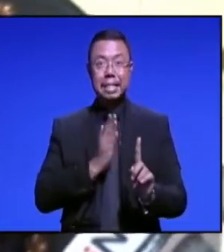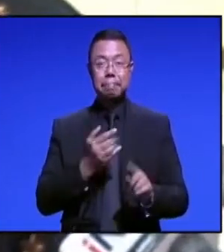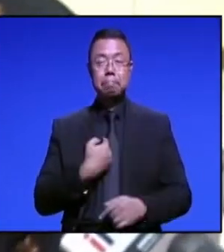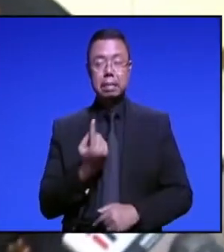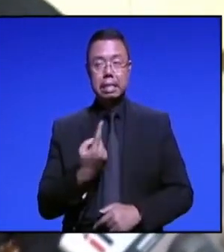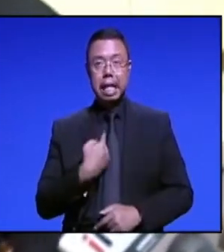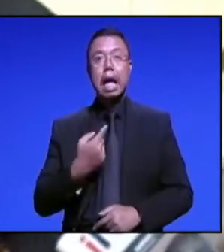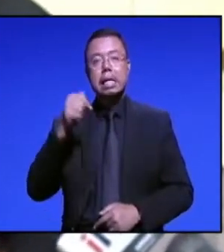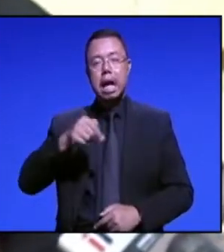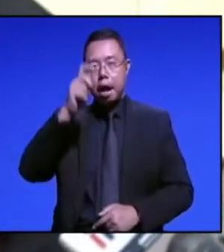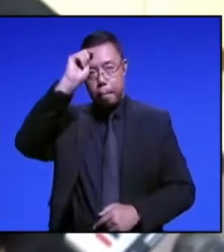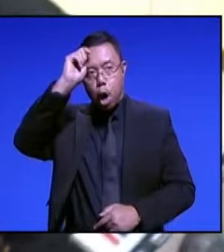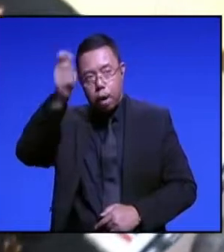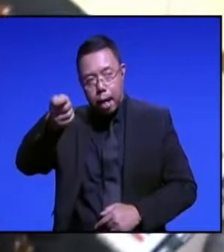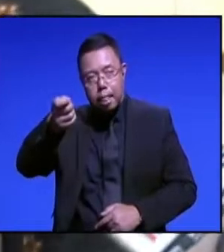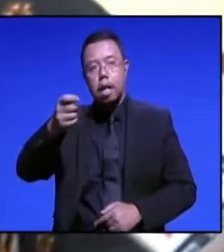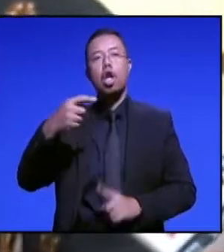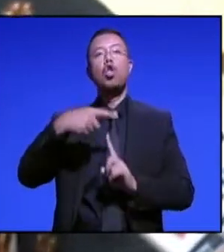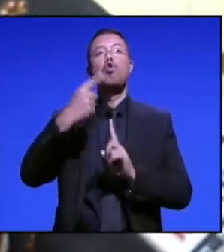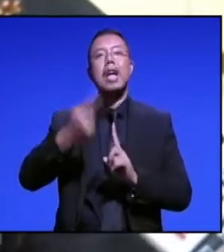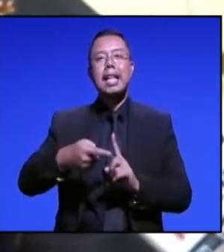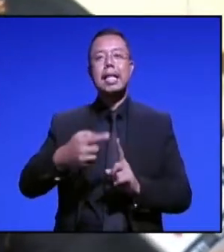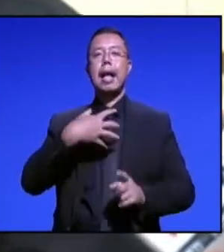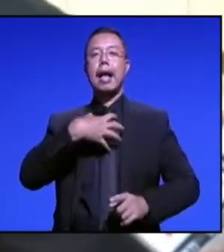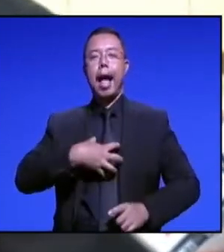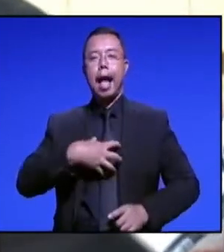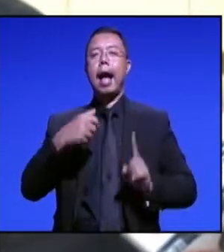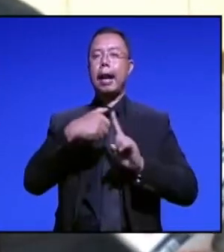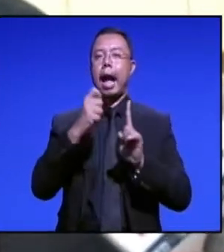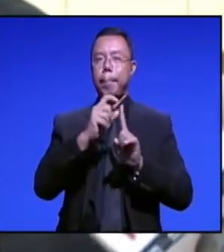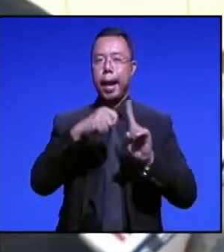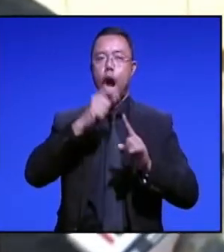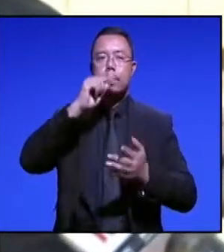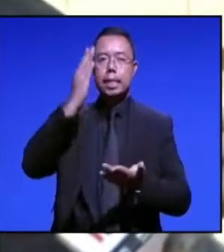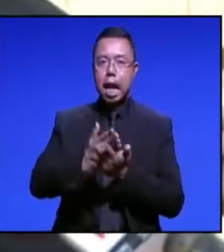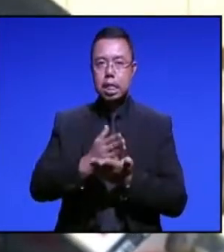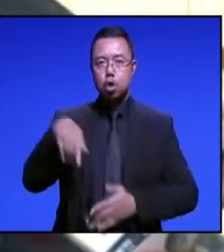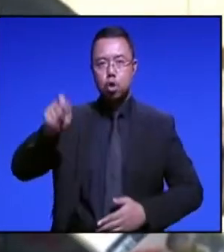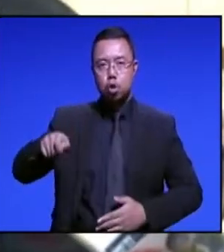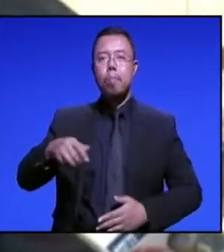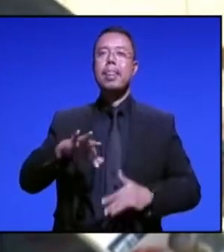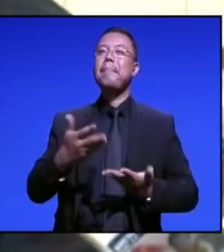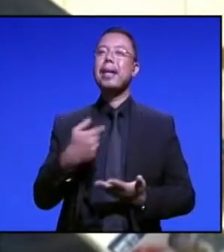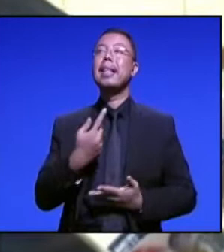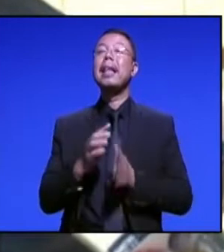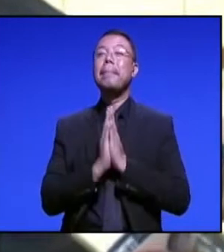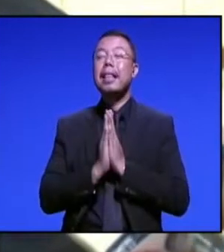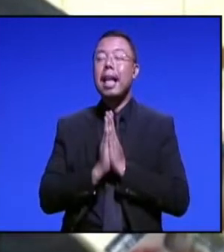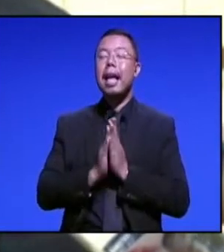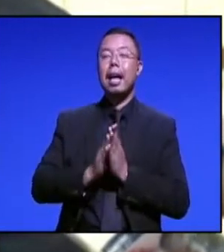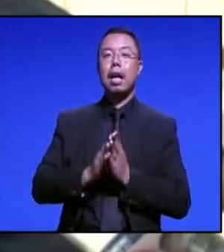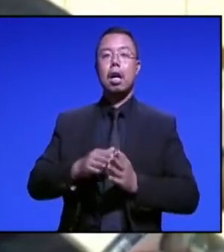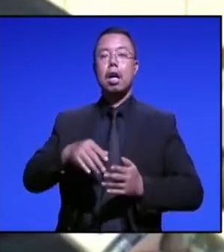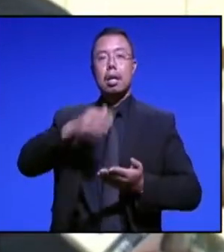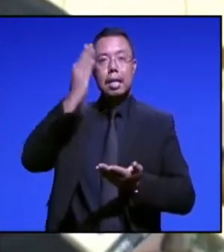kami menghormati tugas dan wewenang KPK untuk melakukan penegakan hukum. Tapi kami juga meminta wewenang penegakan hukum